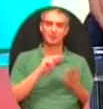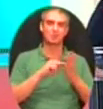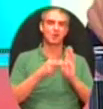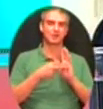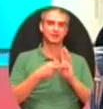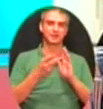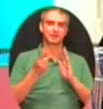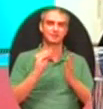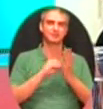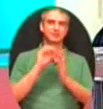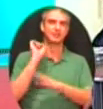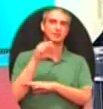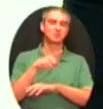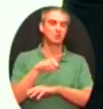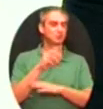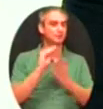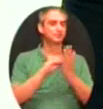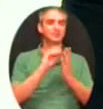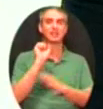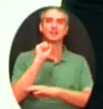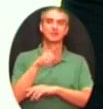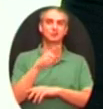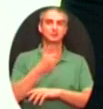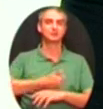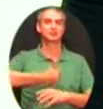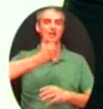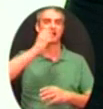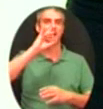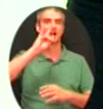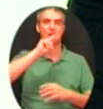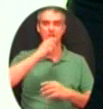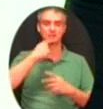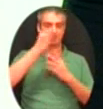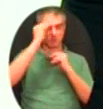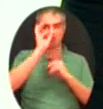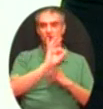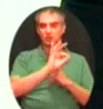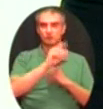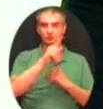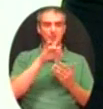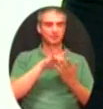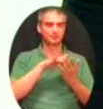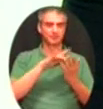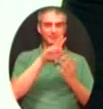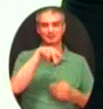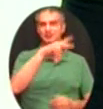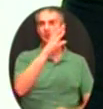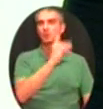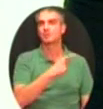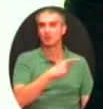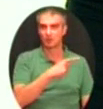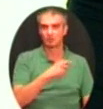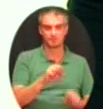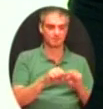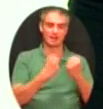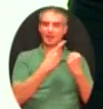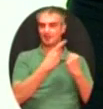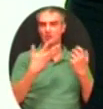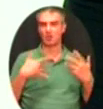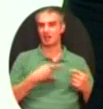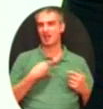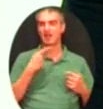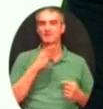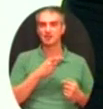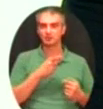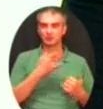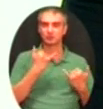לפוליטיקה. פסקת ההתגברות. פסקת ההתגברות, השר כחלון, אמרנו מקודם את ההודעה שלו, הוא נמצא בכלל בסיור בדרום, מקלקלים לו את החוויה